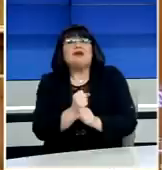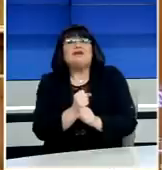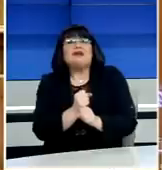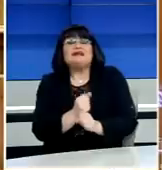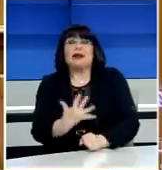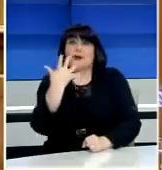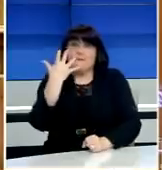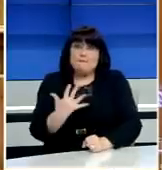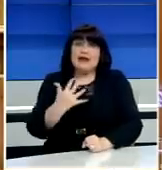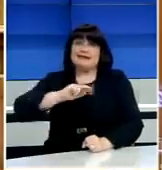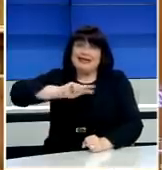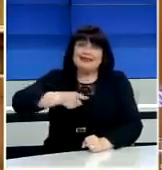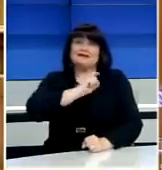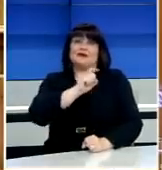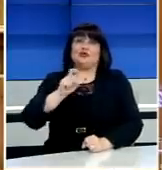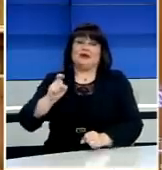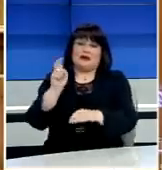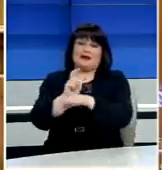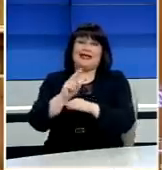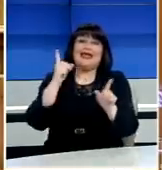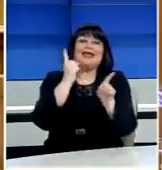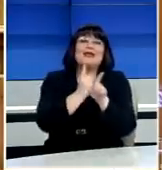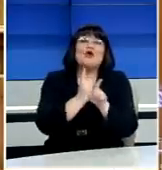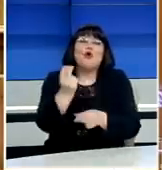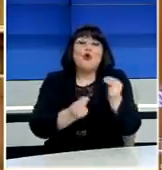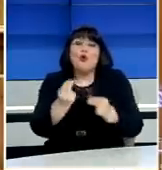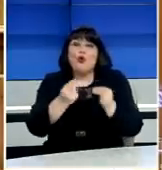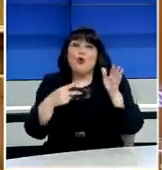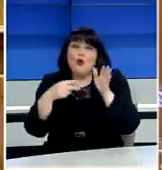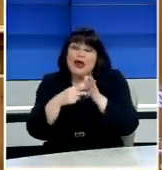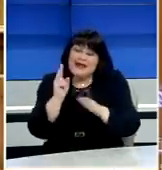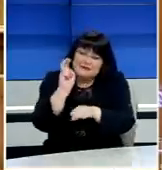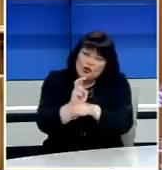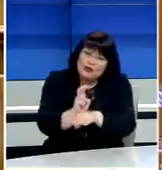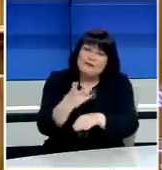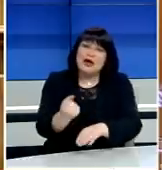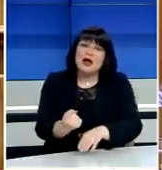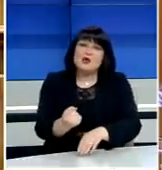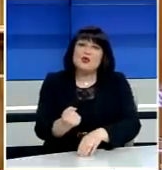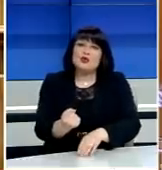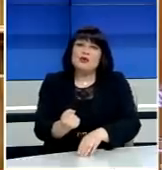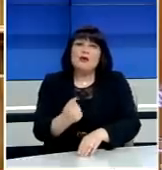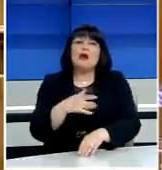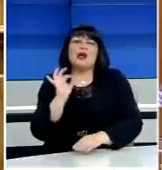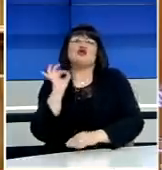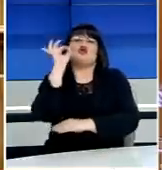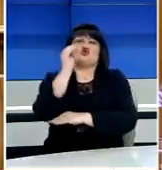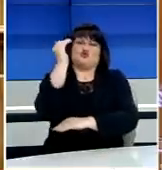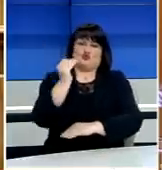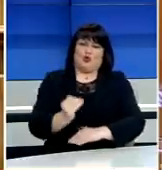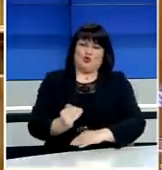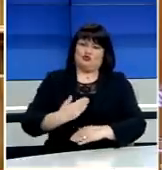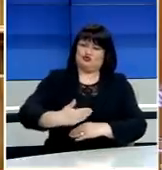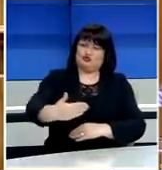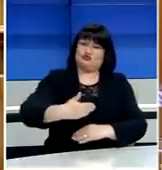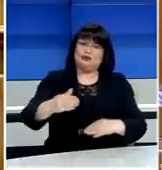περίπου δισεκατομμύρια σε ειδικό λογαριασμό, να έχουμε τη δυνατότητα από το 20 να έχουμε χαμηλότερους στόχους δημοσιονομικούς και άρα